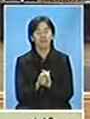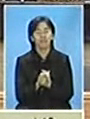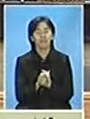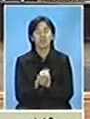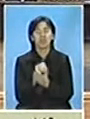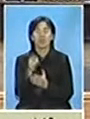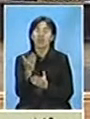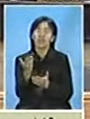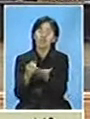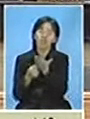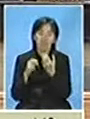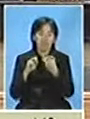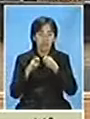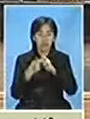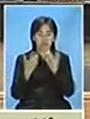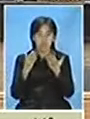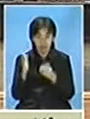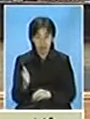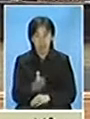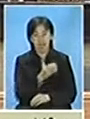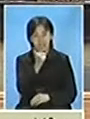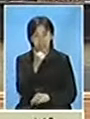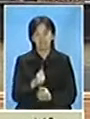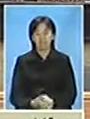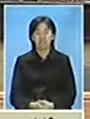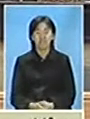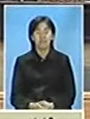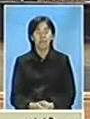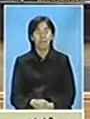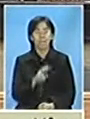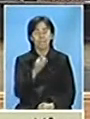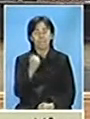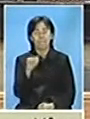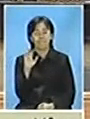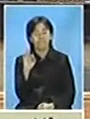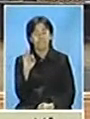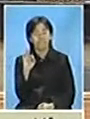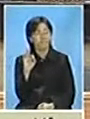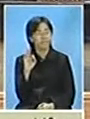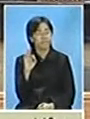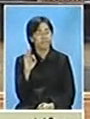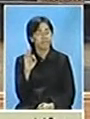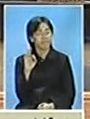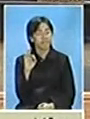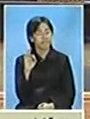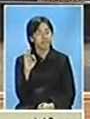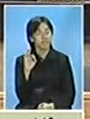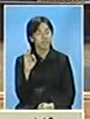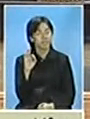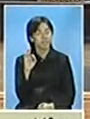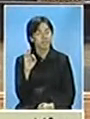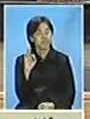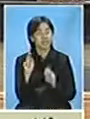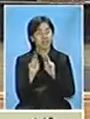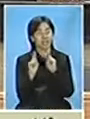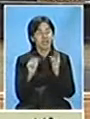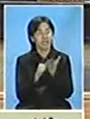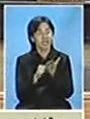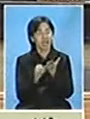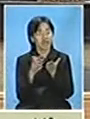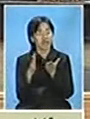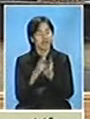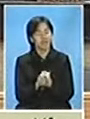แปลไม่ติดใจผ่านนะคะมาตรา19ค่ะกรรมาธิการไม่มีการแก้ไข